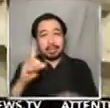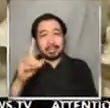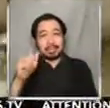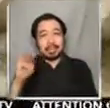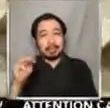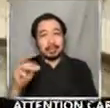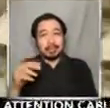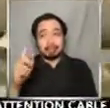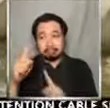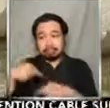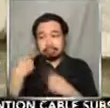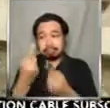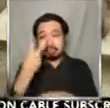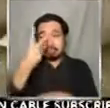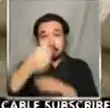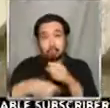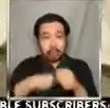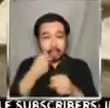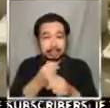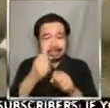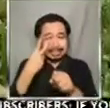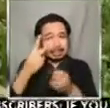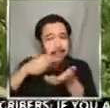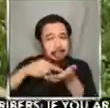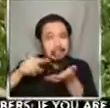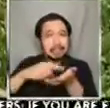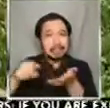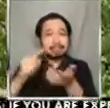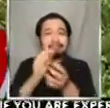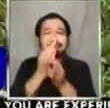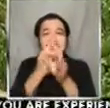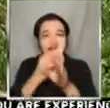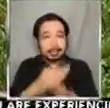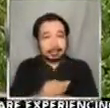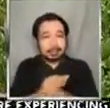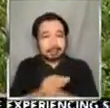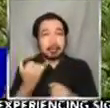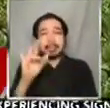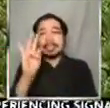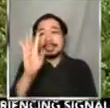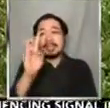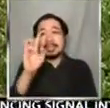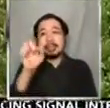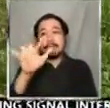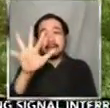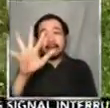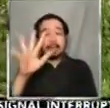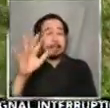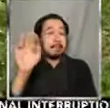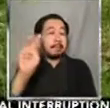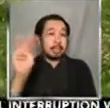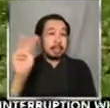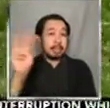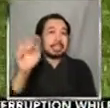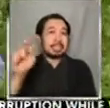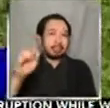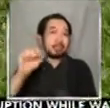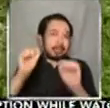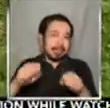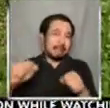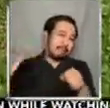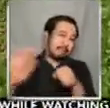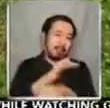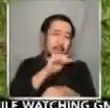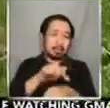daw ang nakalilipas nang sumailalim sa rehabilitasyon. 17.5 meters ang kapasidad nitong Bustos Dam bago